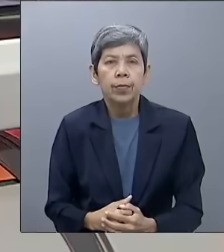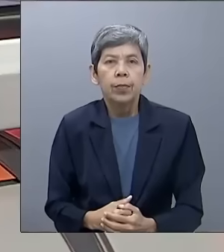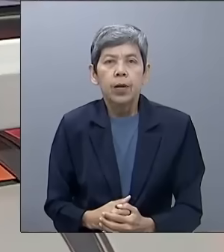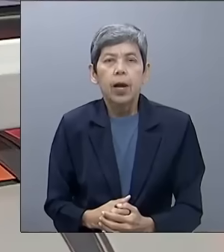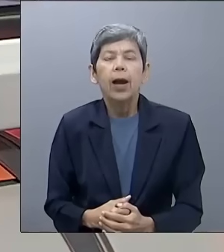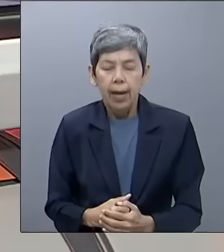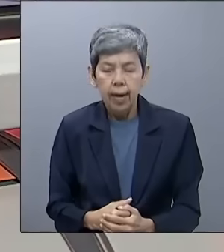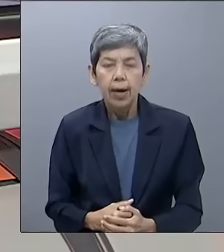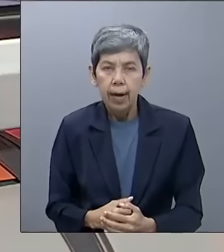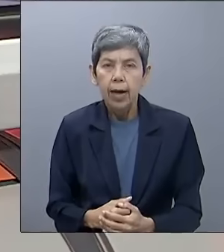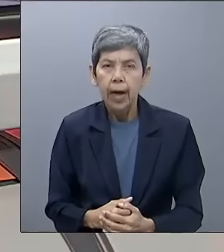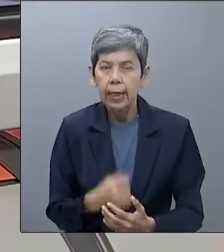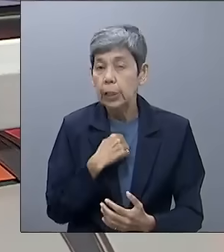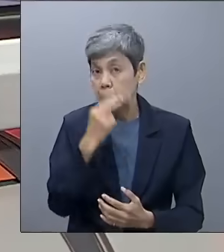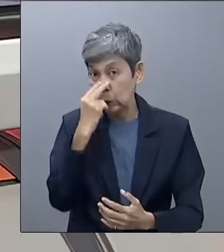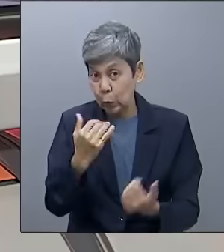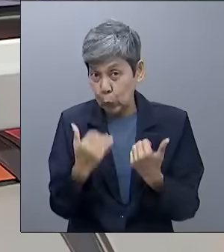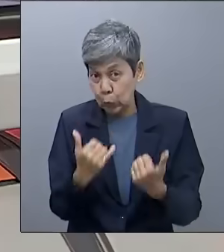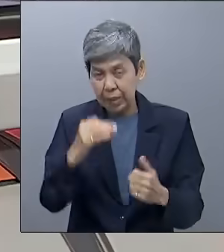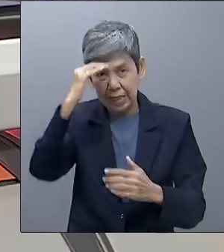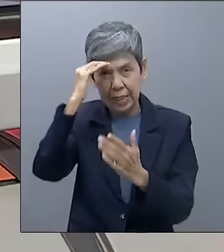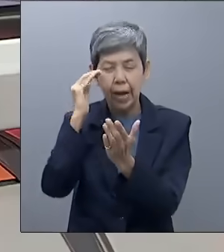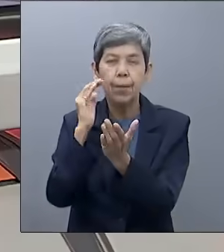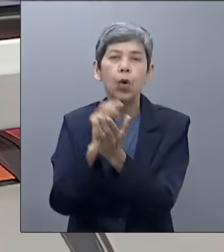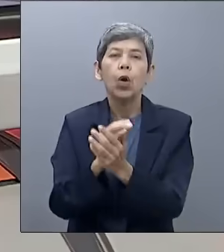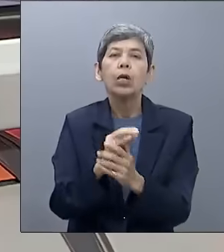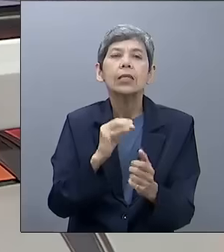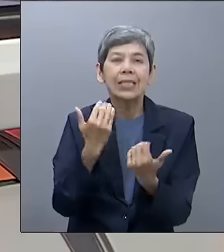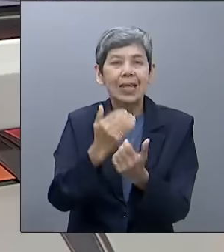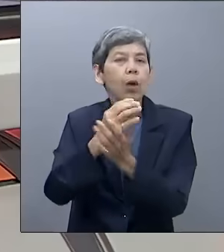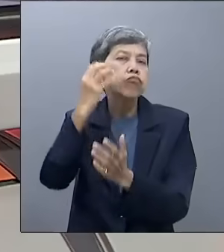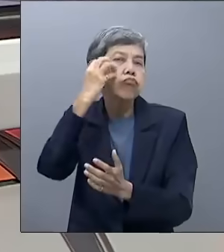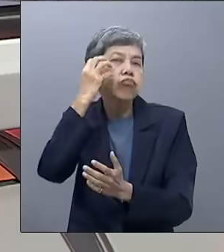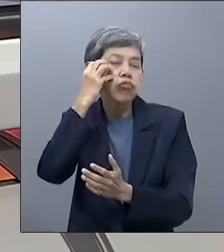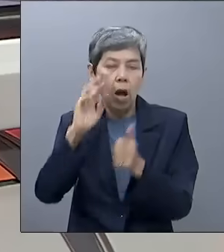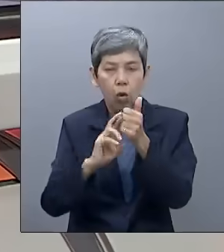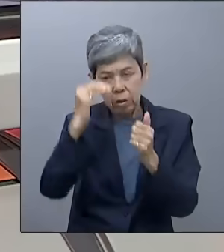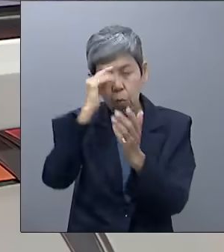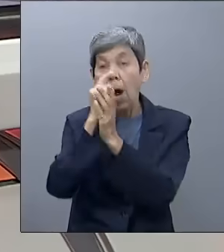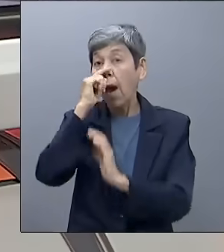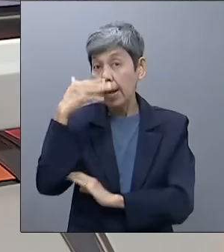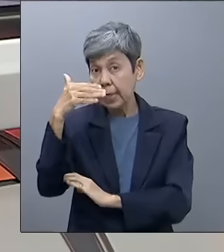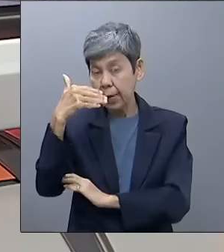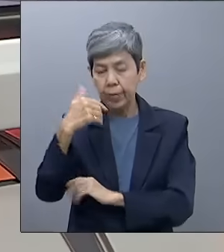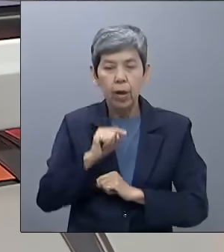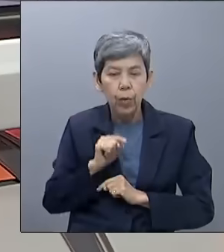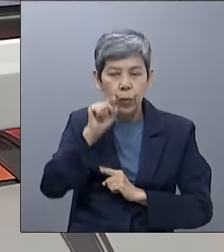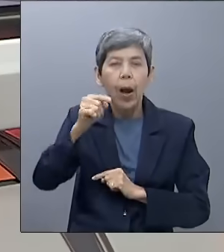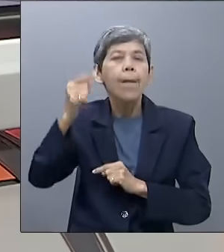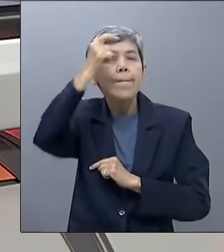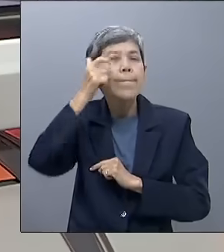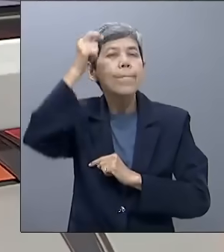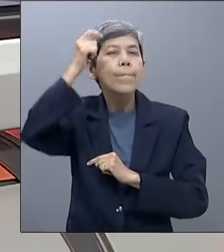อีกหนึ่งความเคลื่อนไหวที่น่าติดตามนะคะวันนี้พลตำรวจเอกสุรเชษฐหักพานรองผู้บัญชาการตำรวจแห่งชาติจะไปเมียนมาร์ค่ะ